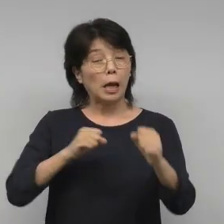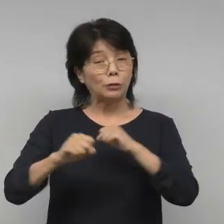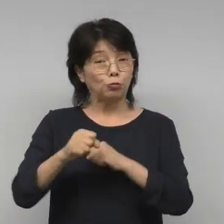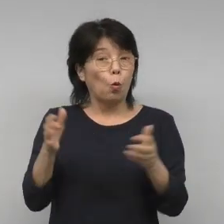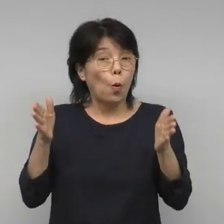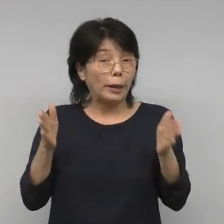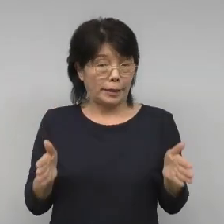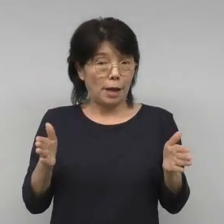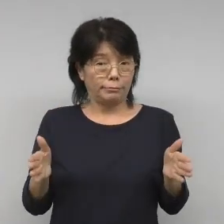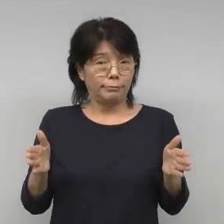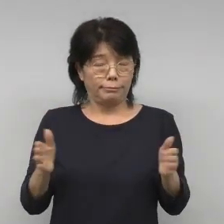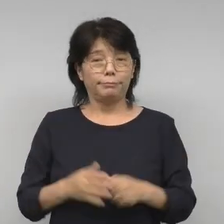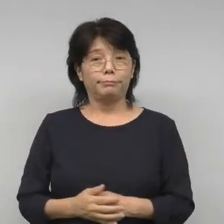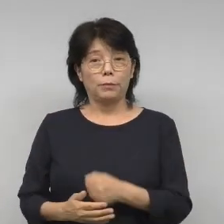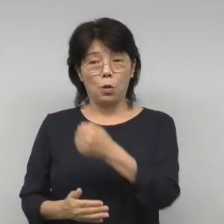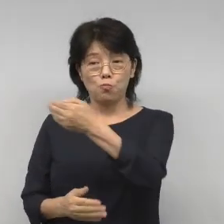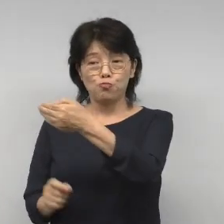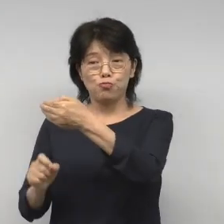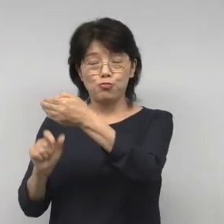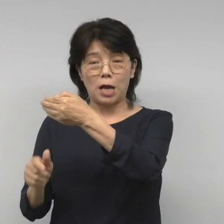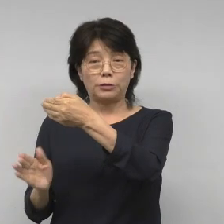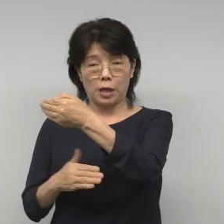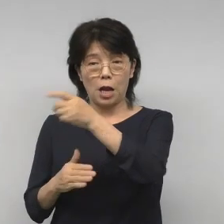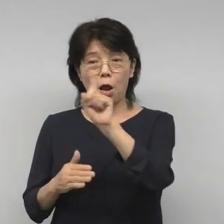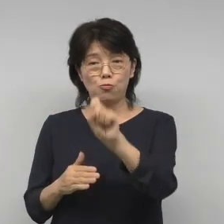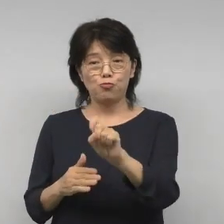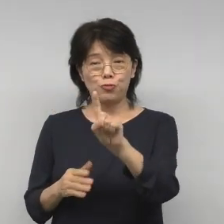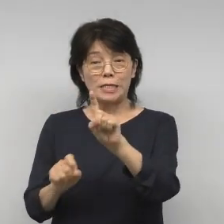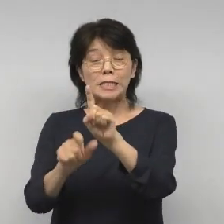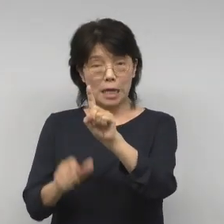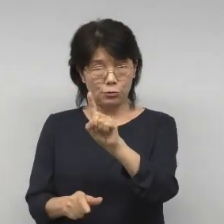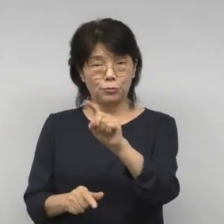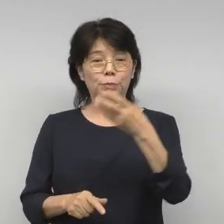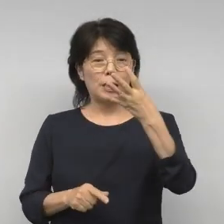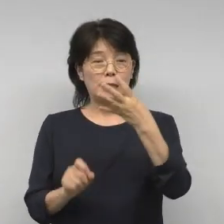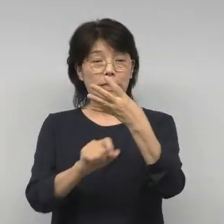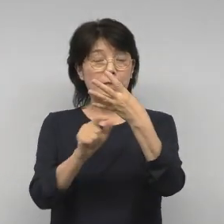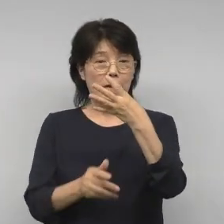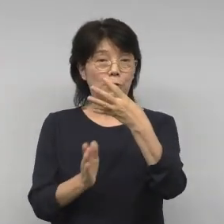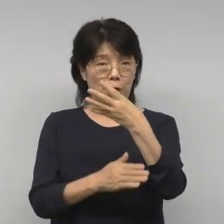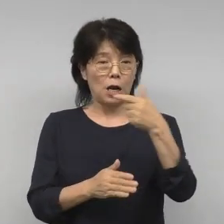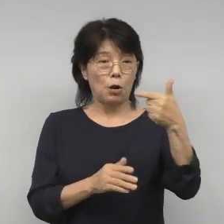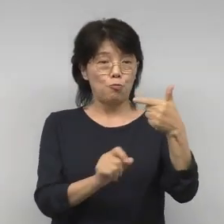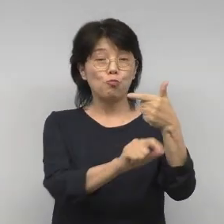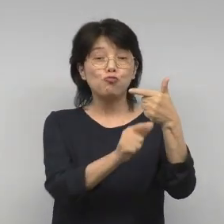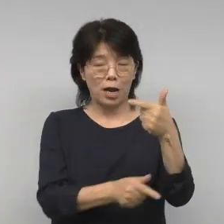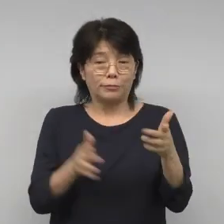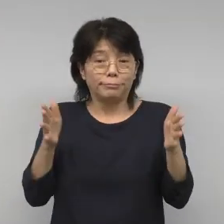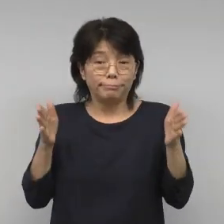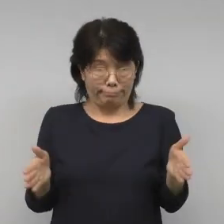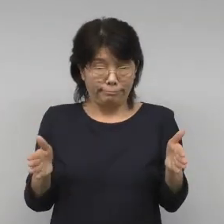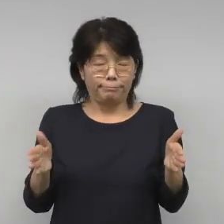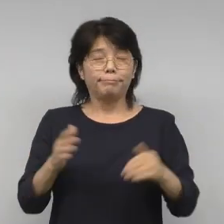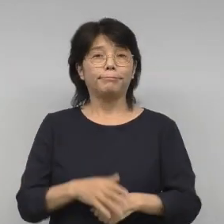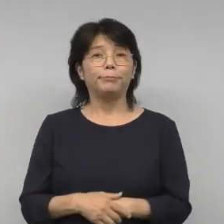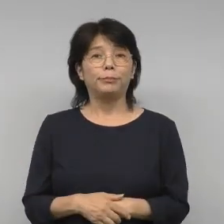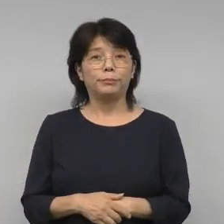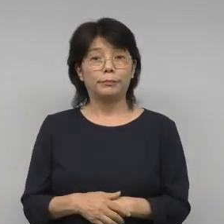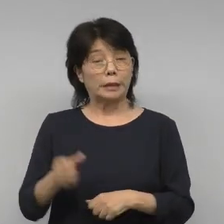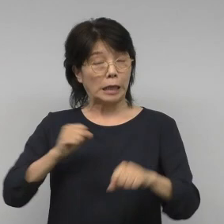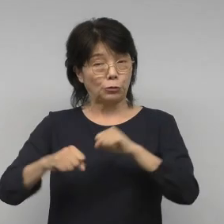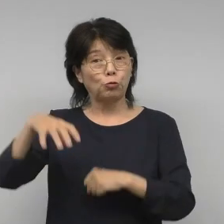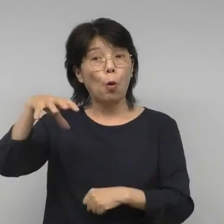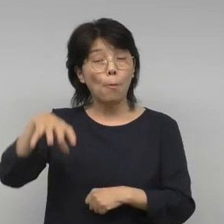といたしましては、9月から11月そして4月から6月を予定し、活動